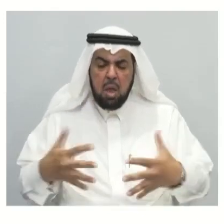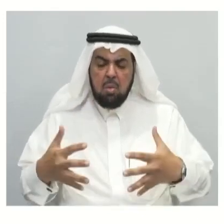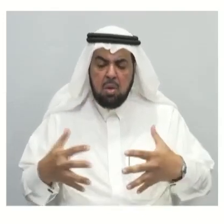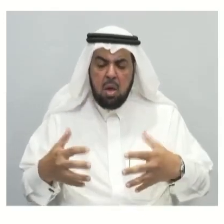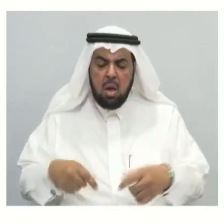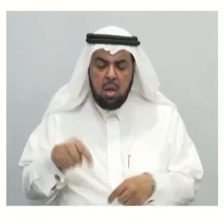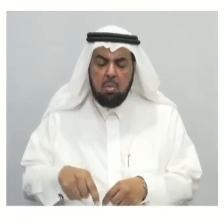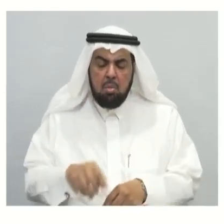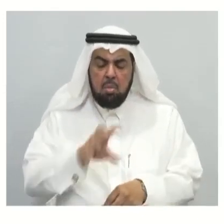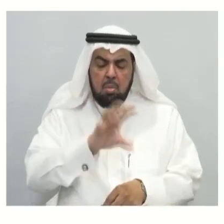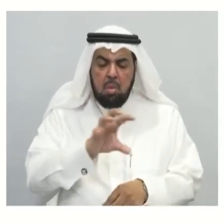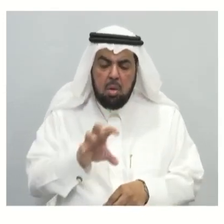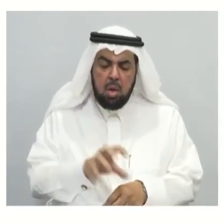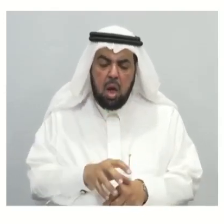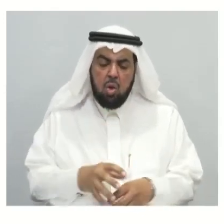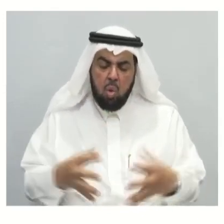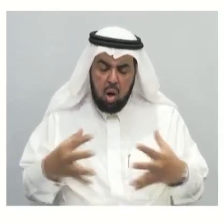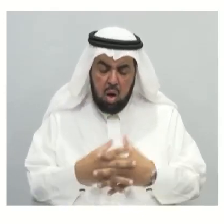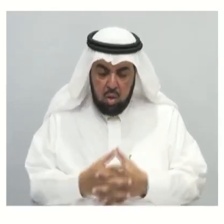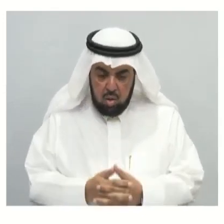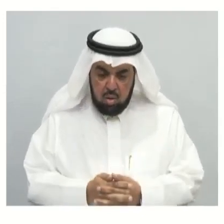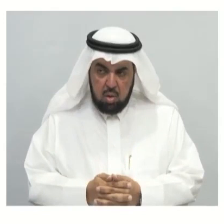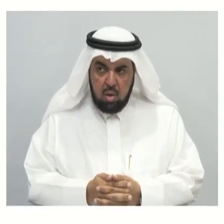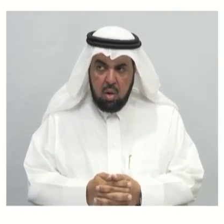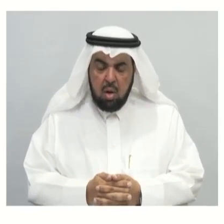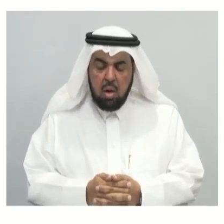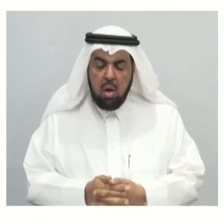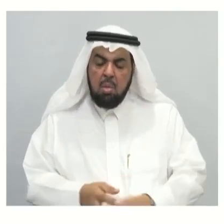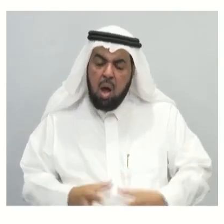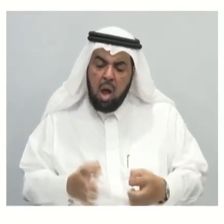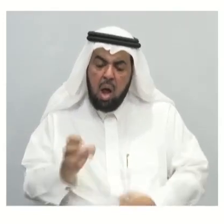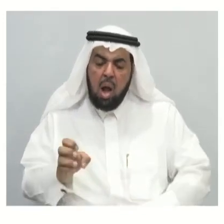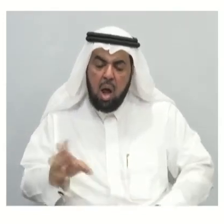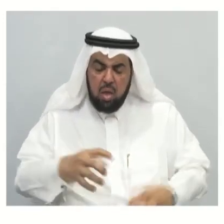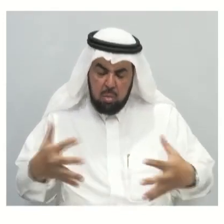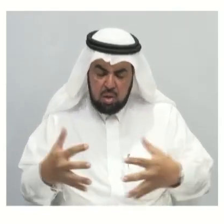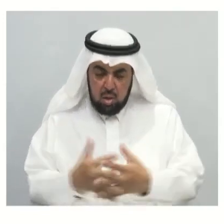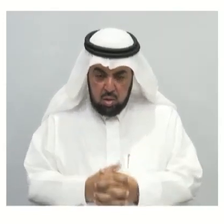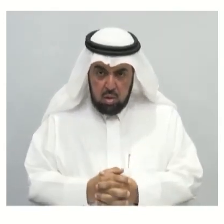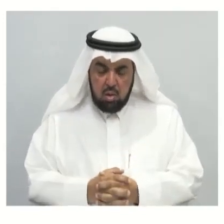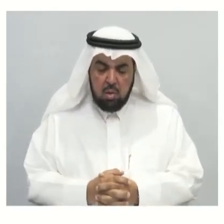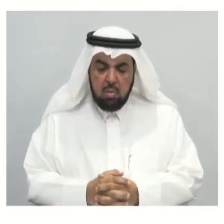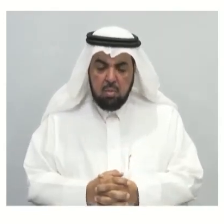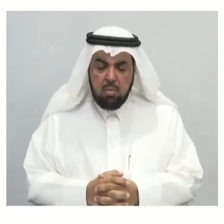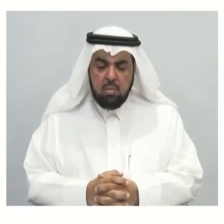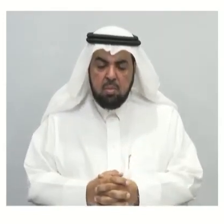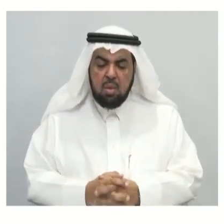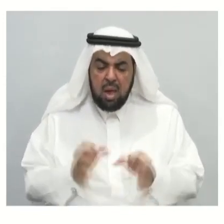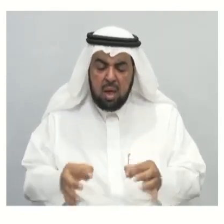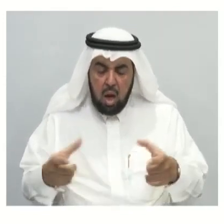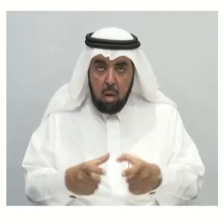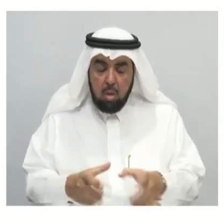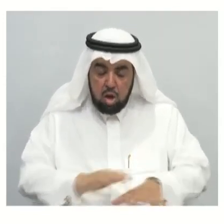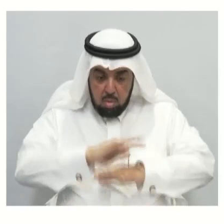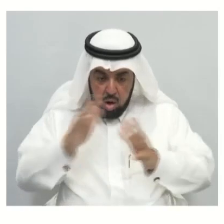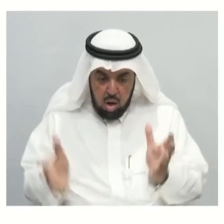في النزاعات بين الدول الاعضاء وتقوم بحل هذه النزاعات فيما بينها ايضا تحقيق